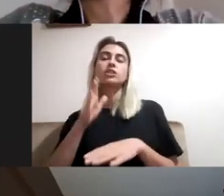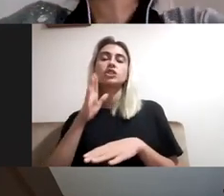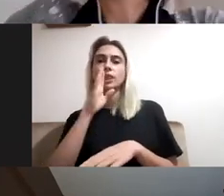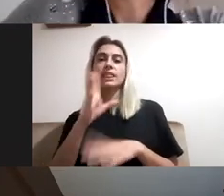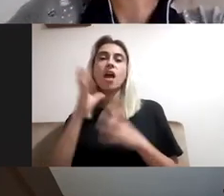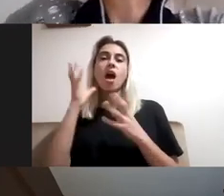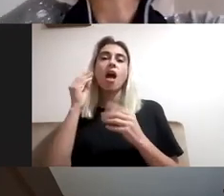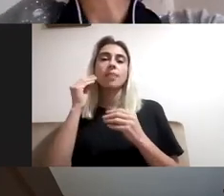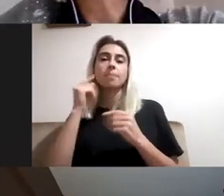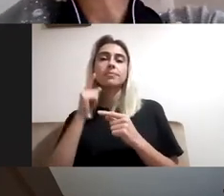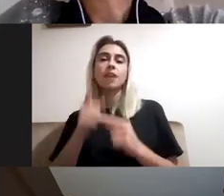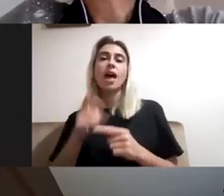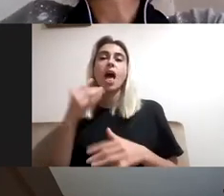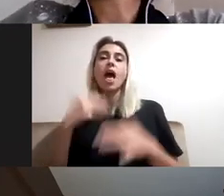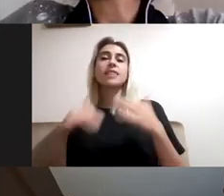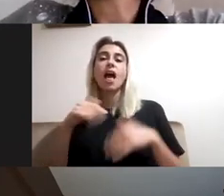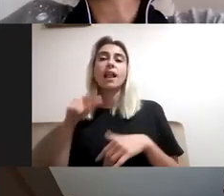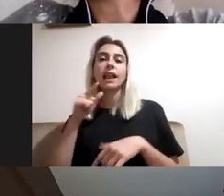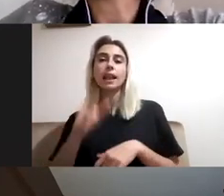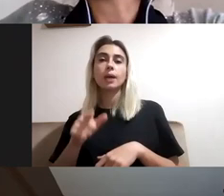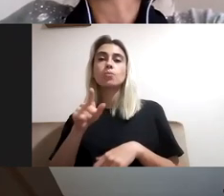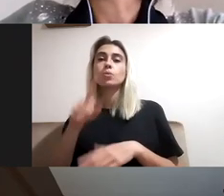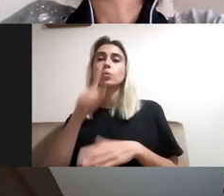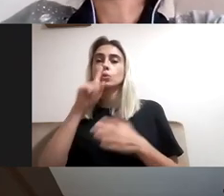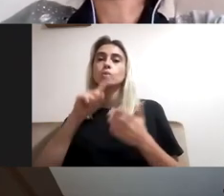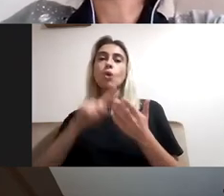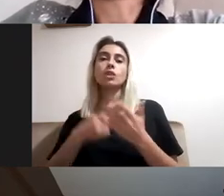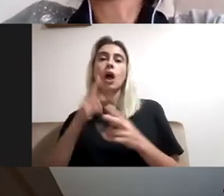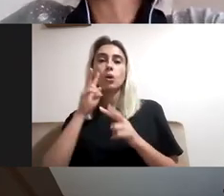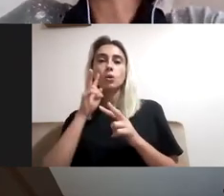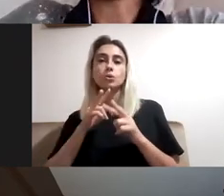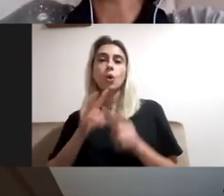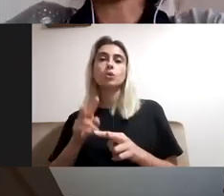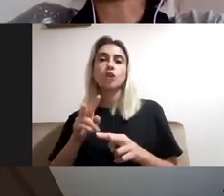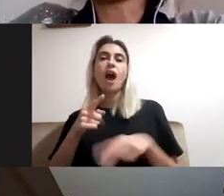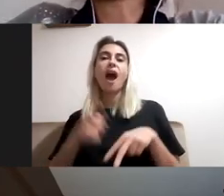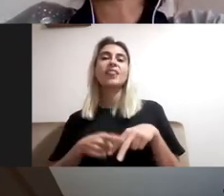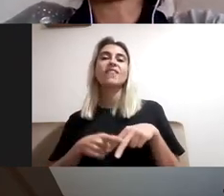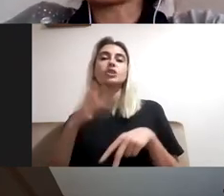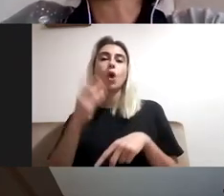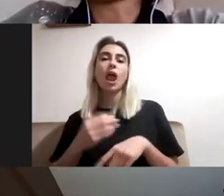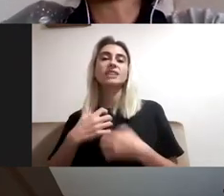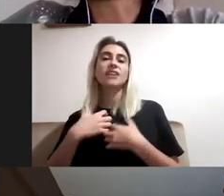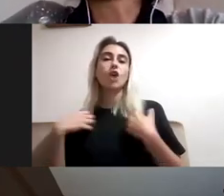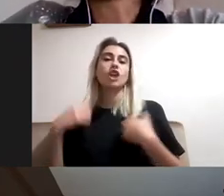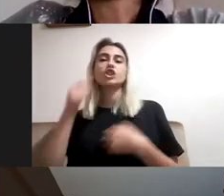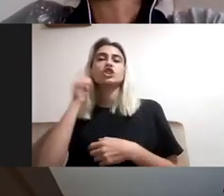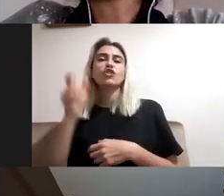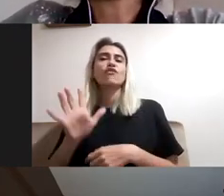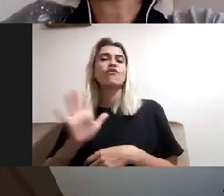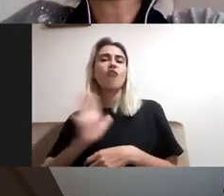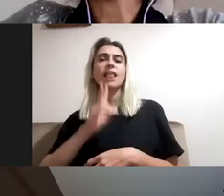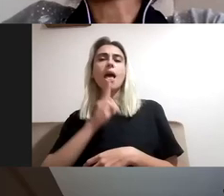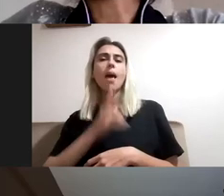da engellilerin bu noktadaki görüşlerini aktivist olarak da savunan kişiler vardı, emin olun.